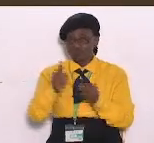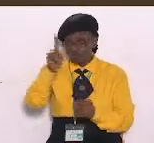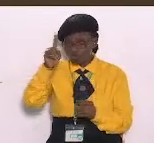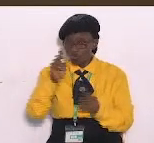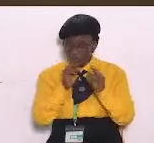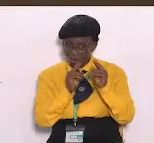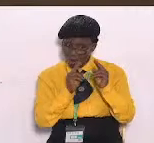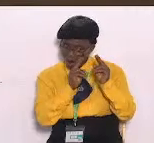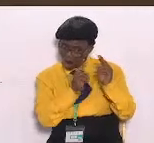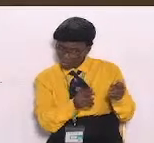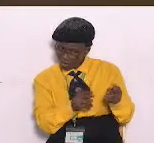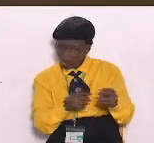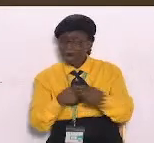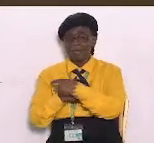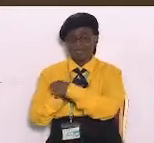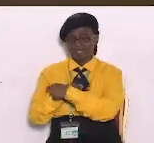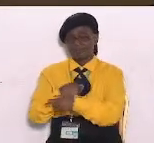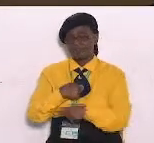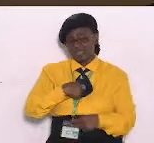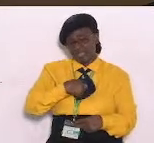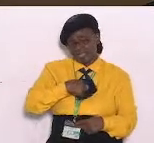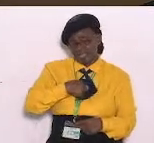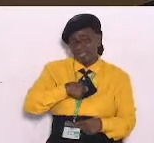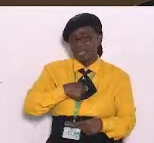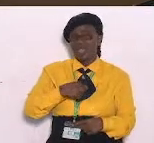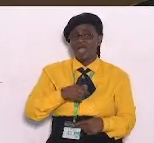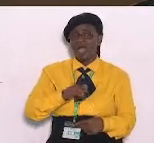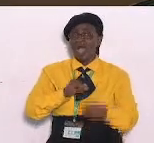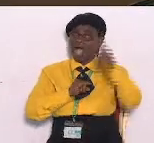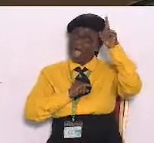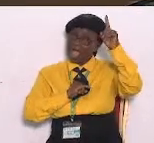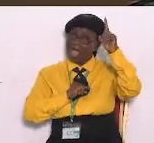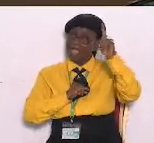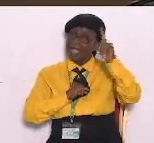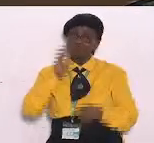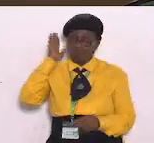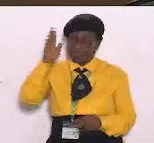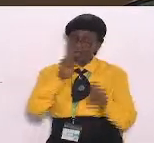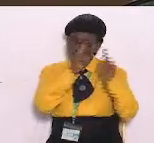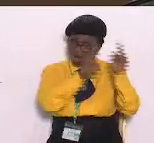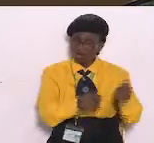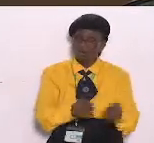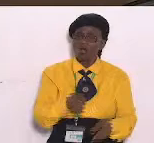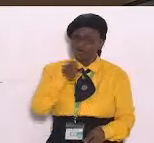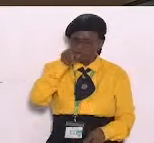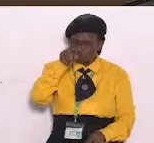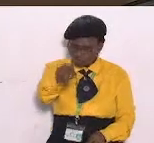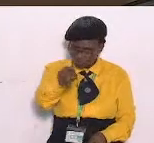tu m'onor je vais t honorer aussi thonorer